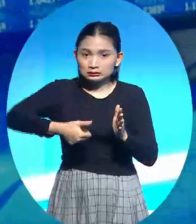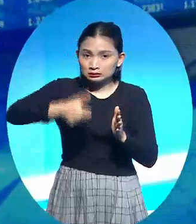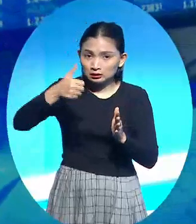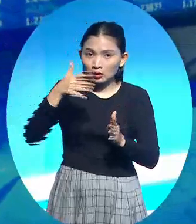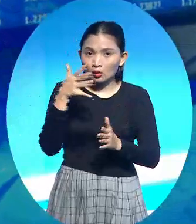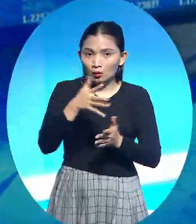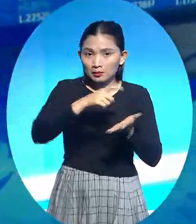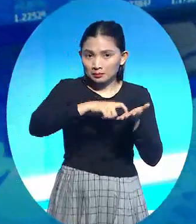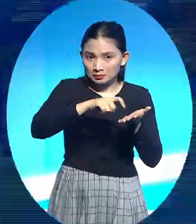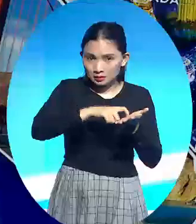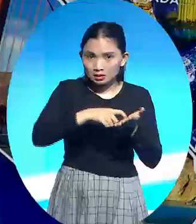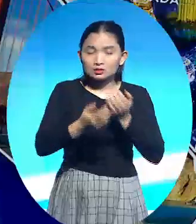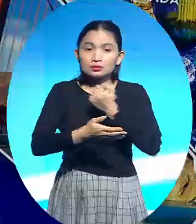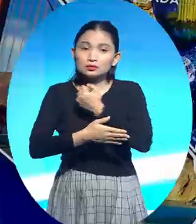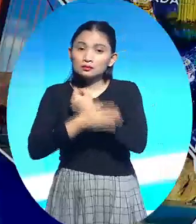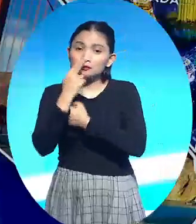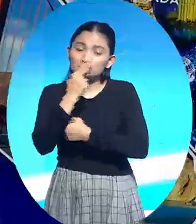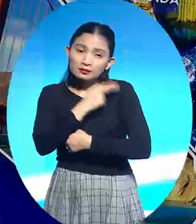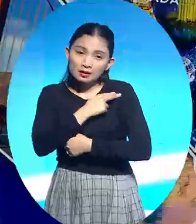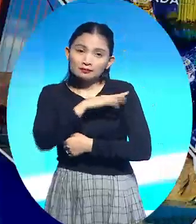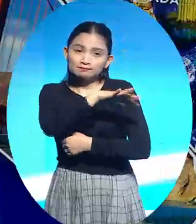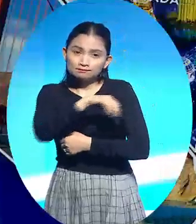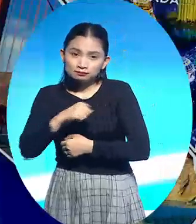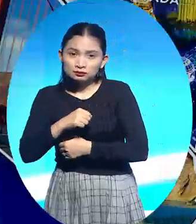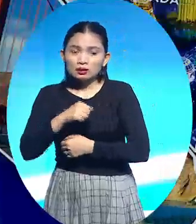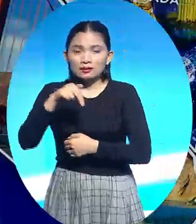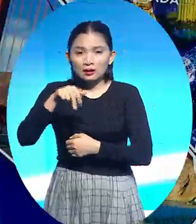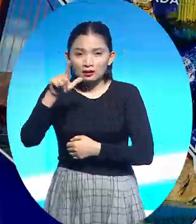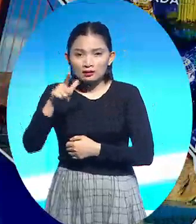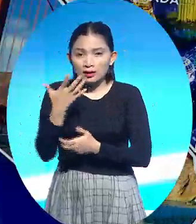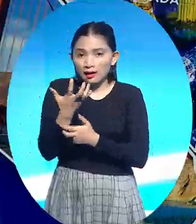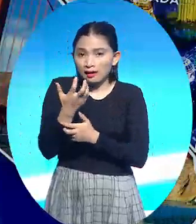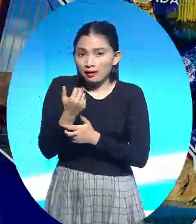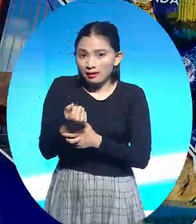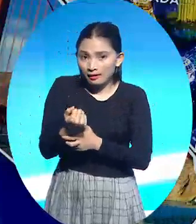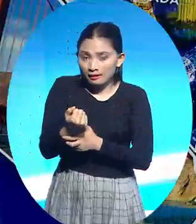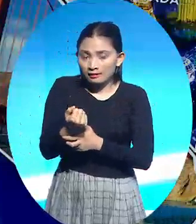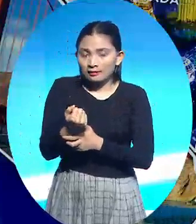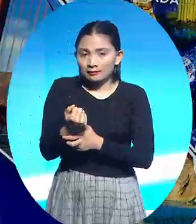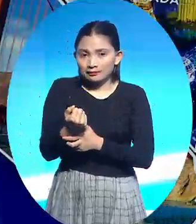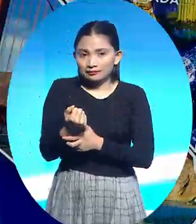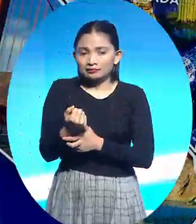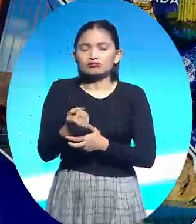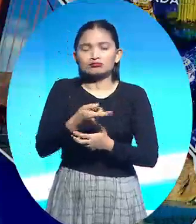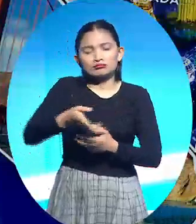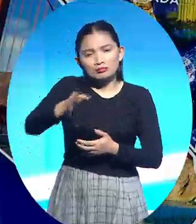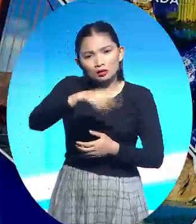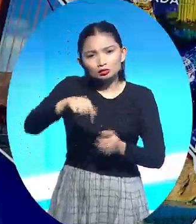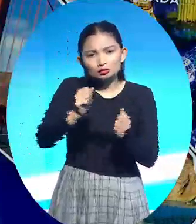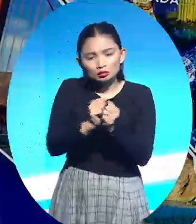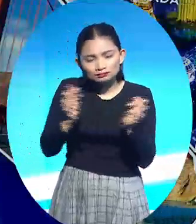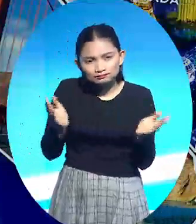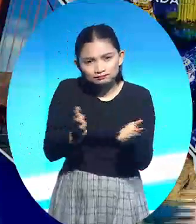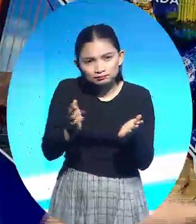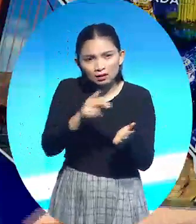nhiều năng lượng tái tạo hơn vào hệ thống năng lượng quốc gia. Chúng ta có thể cùng nhau hợp tác thúc đẩy tiến trình chuyển đổi năng lượng sạch và xây dựng tương